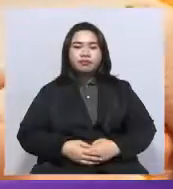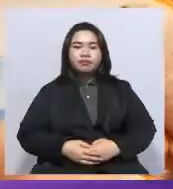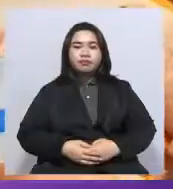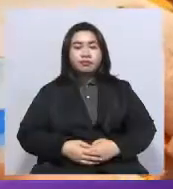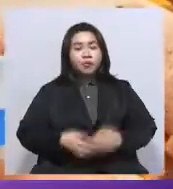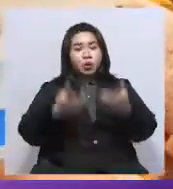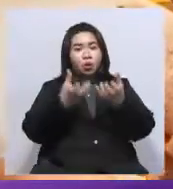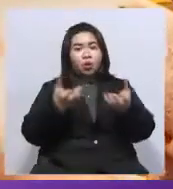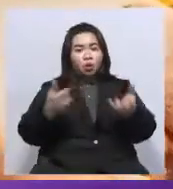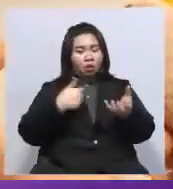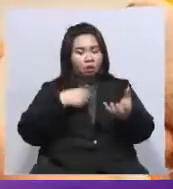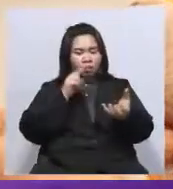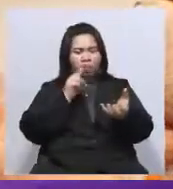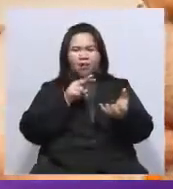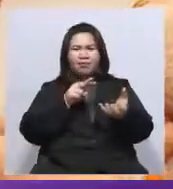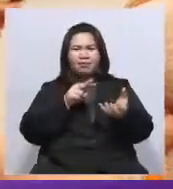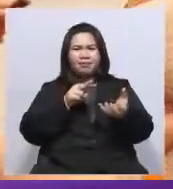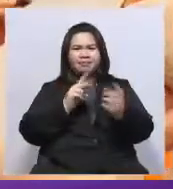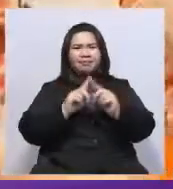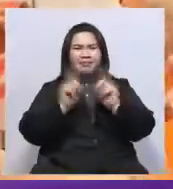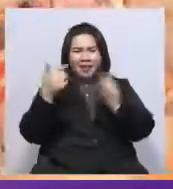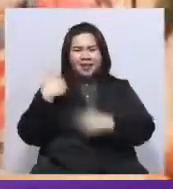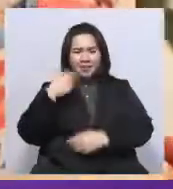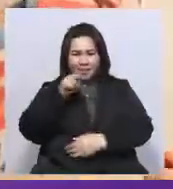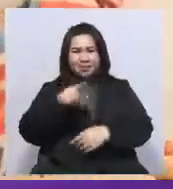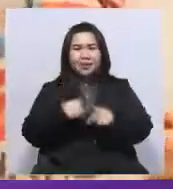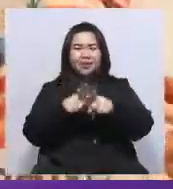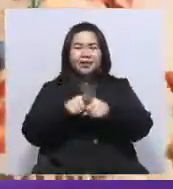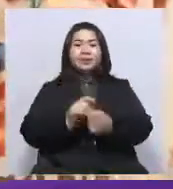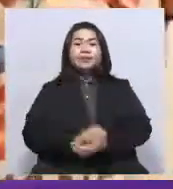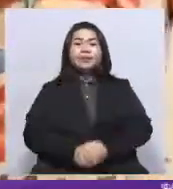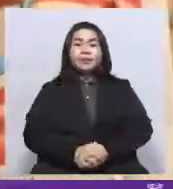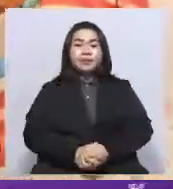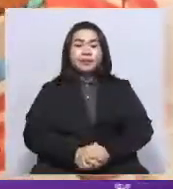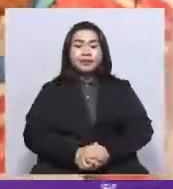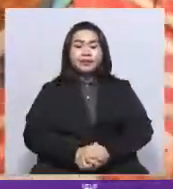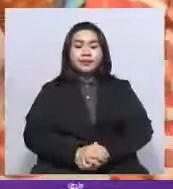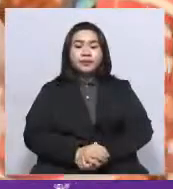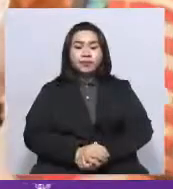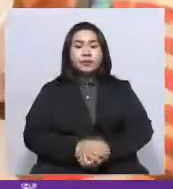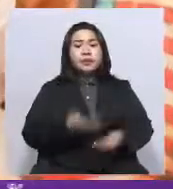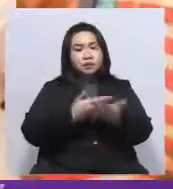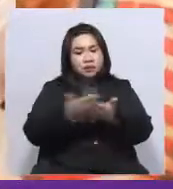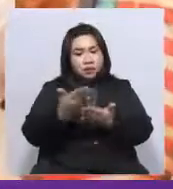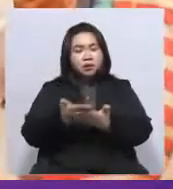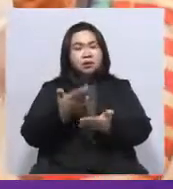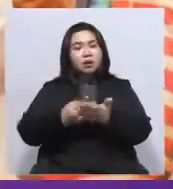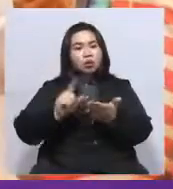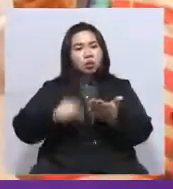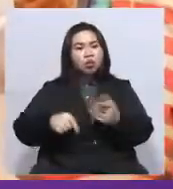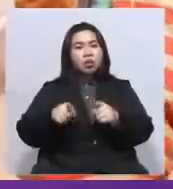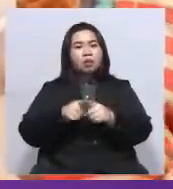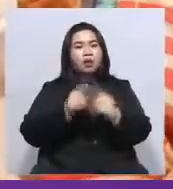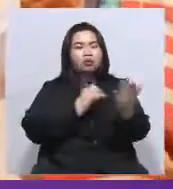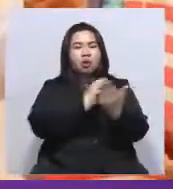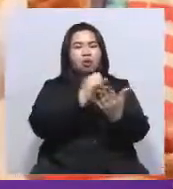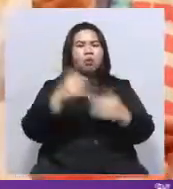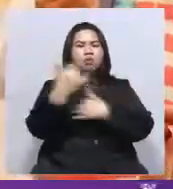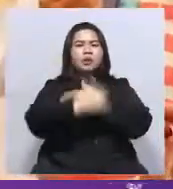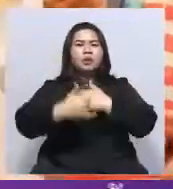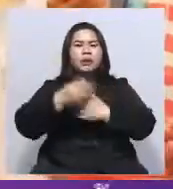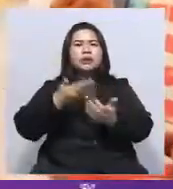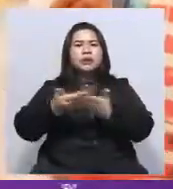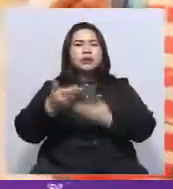สินค้าที่ว่าเราไม่ค่อยได้เห็นนะเราก็จะได้เห็นนะจะได้ซื้อของถูกแล้วก็ไม่ต้องไปซื้อของต่างประเทศเน